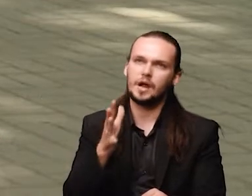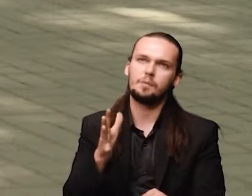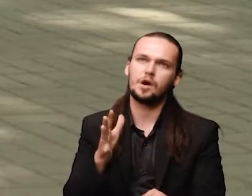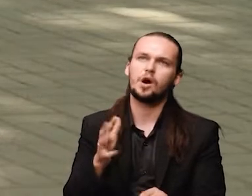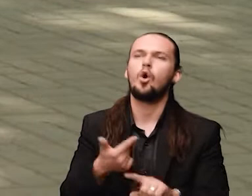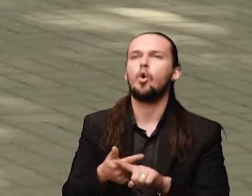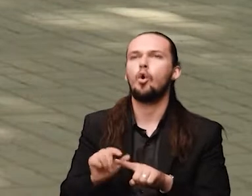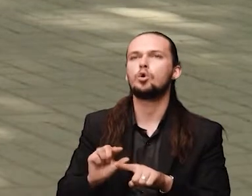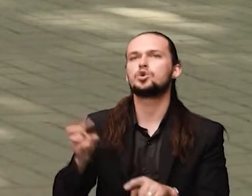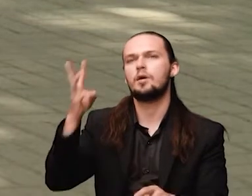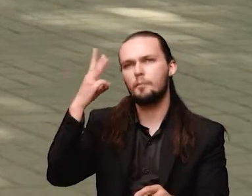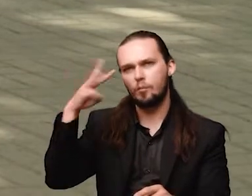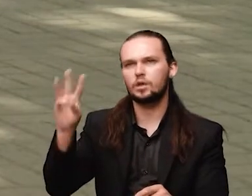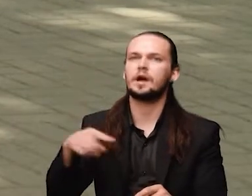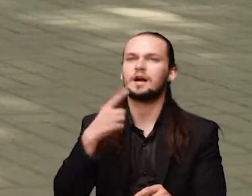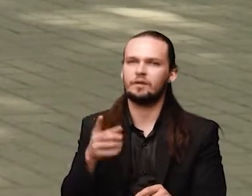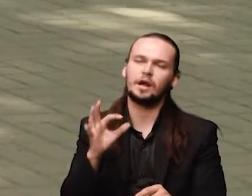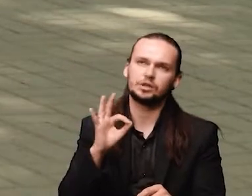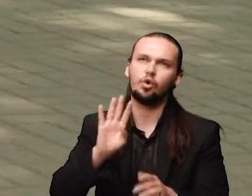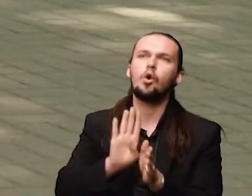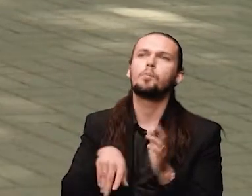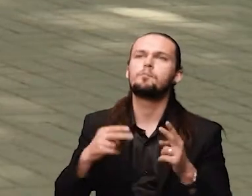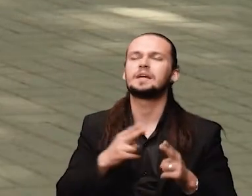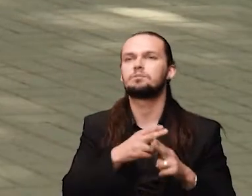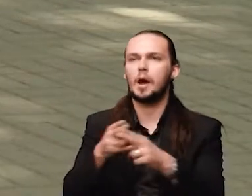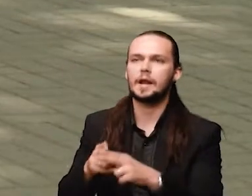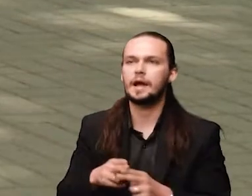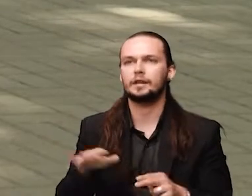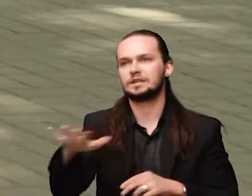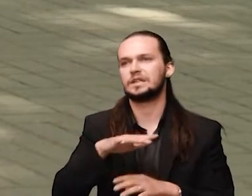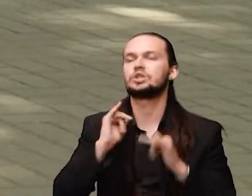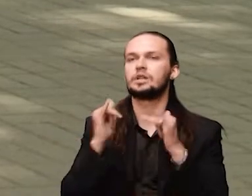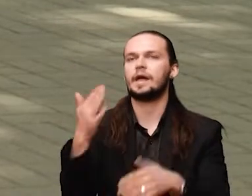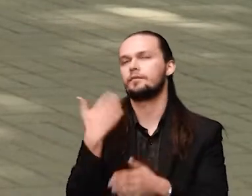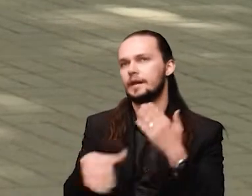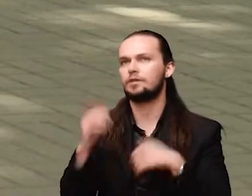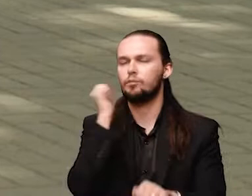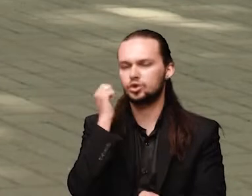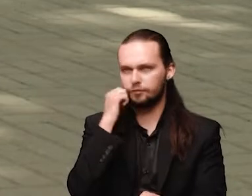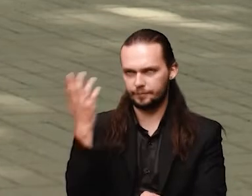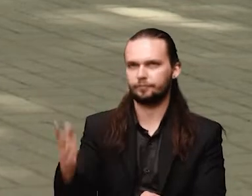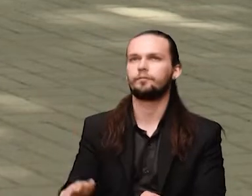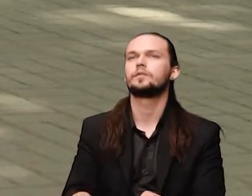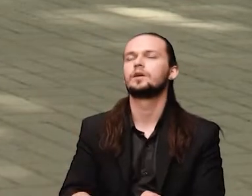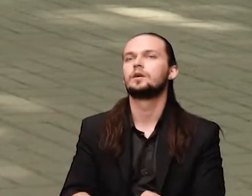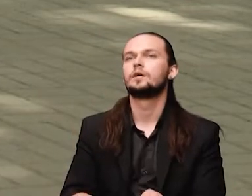Последнее время стало очень модно говорить о безбарьерной среде для инвалидов в Москве.